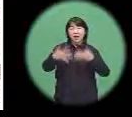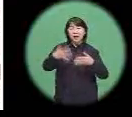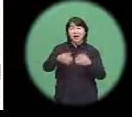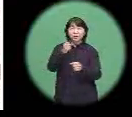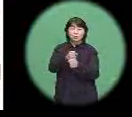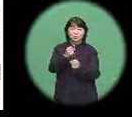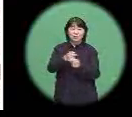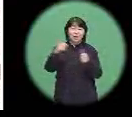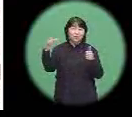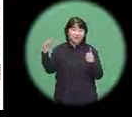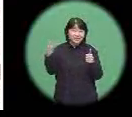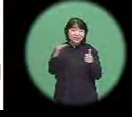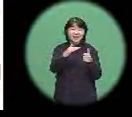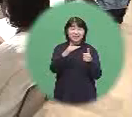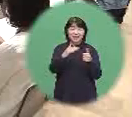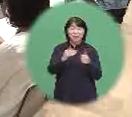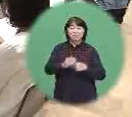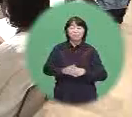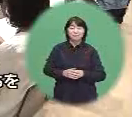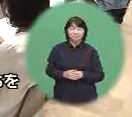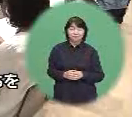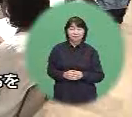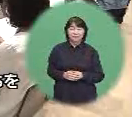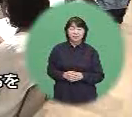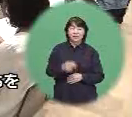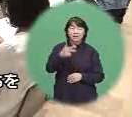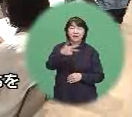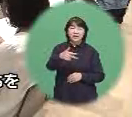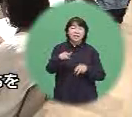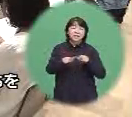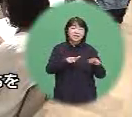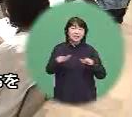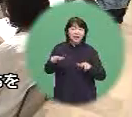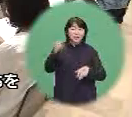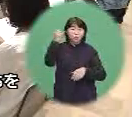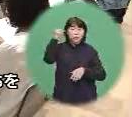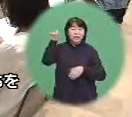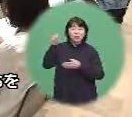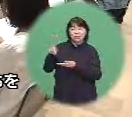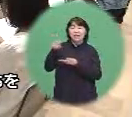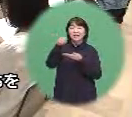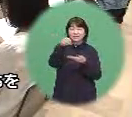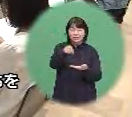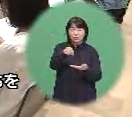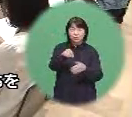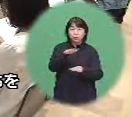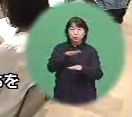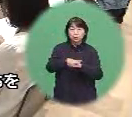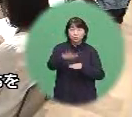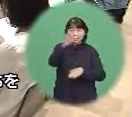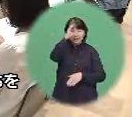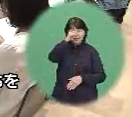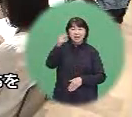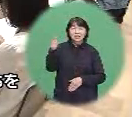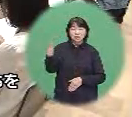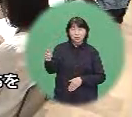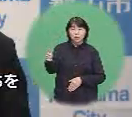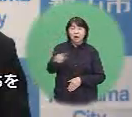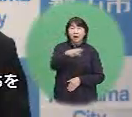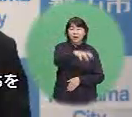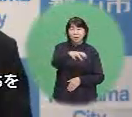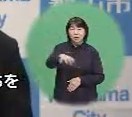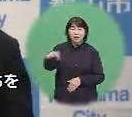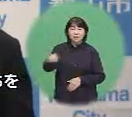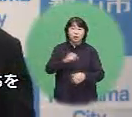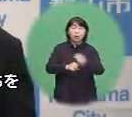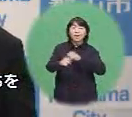ました。郡山市では、市政に提言などを行うフロンティア大使に、各界で活躍する